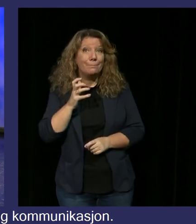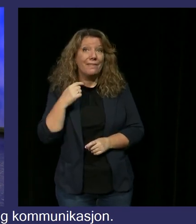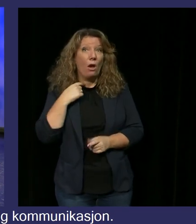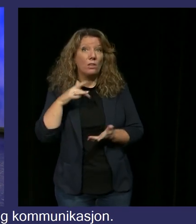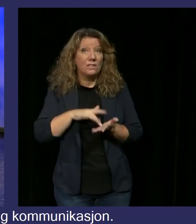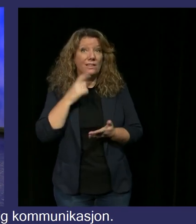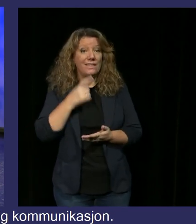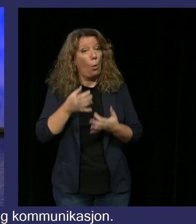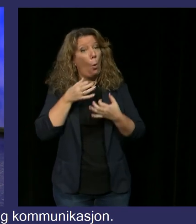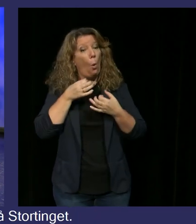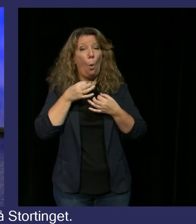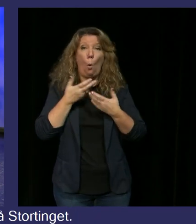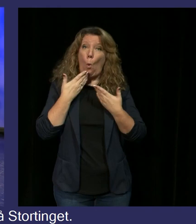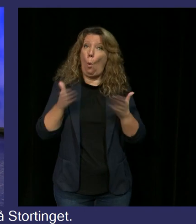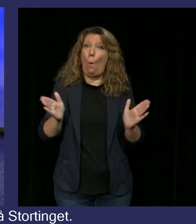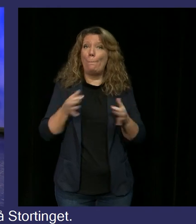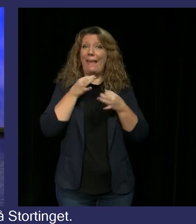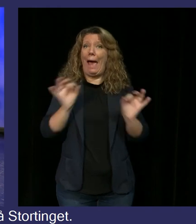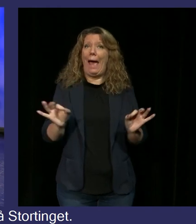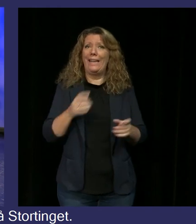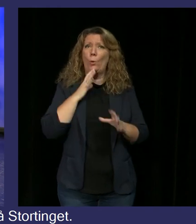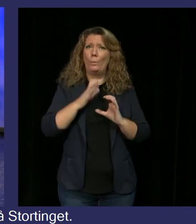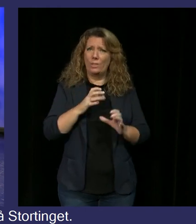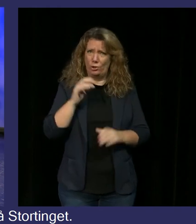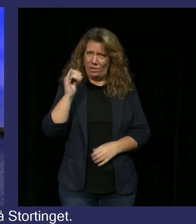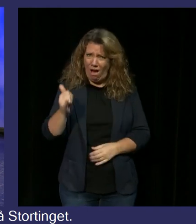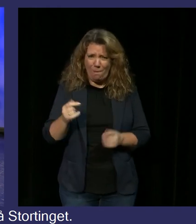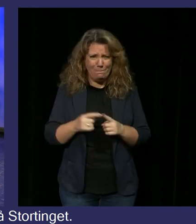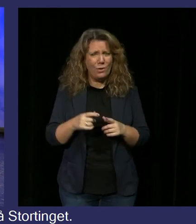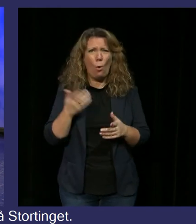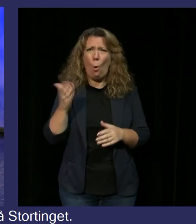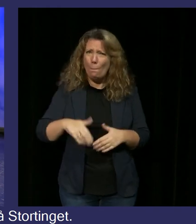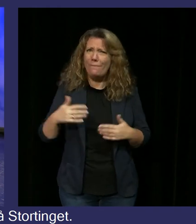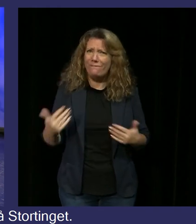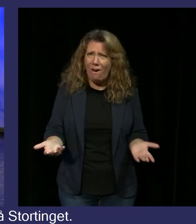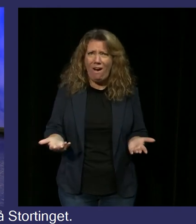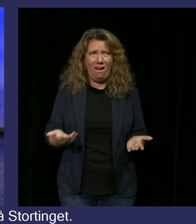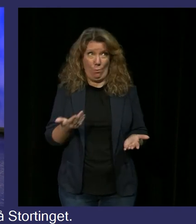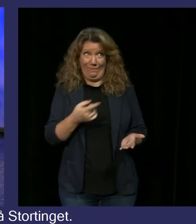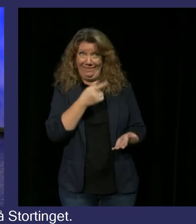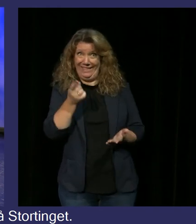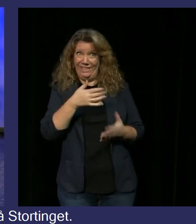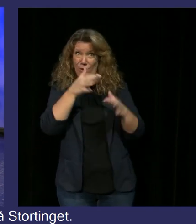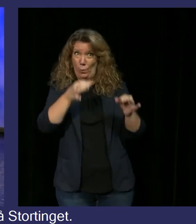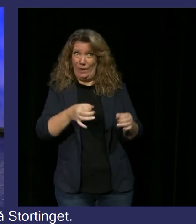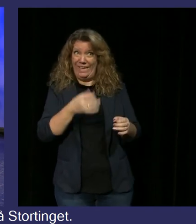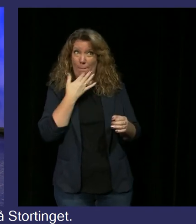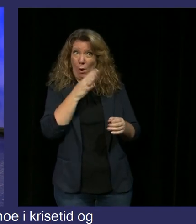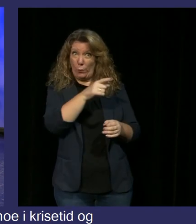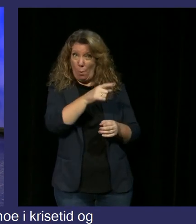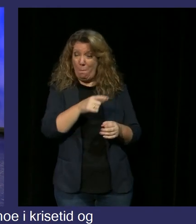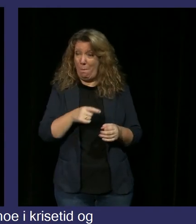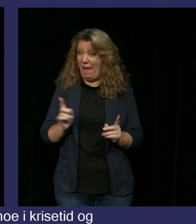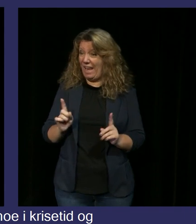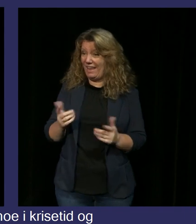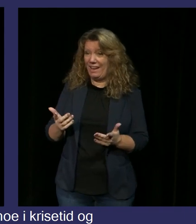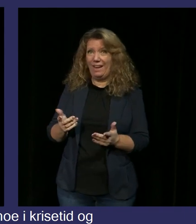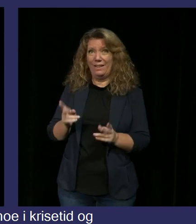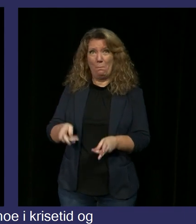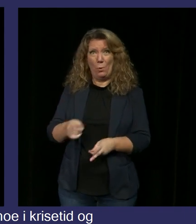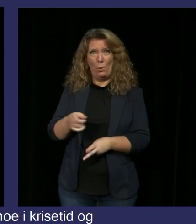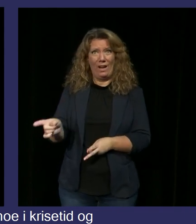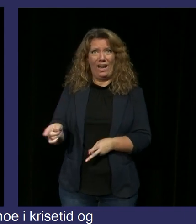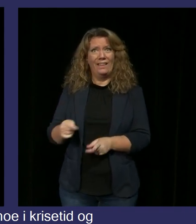Ja, men om hva da? Ikke sant? Om noe de har snakket om oppe på Stortinget, ikke sant? Og så brukerne som står og forventer seg et eller annet. Og det andre jo